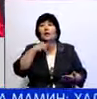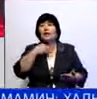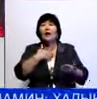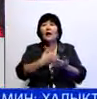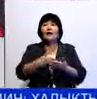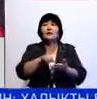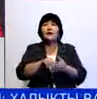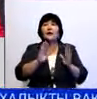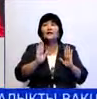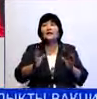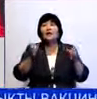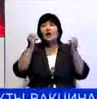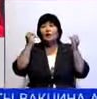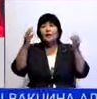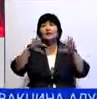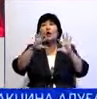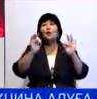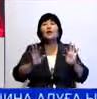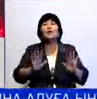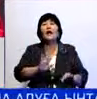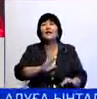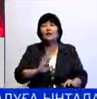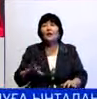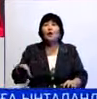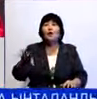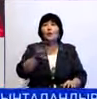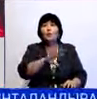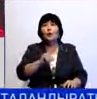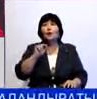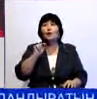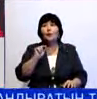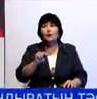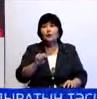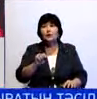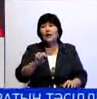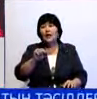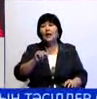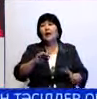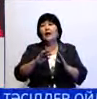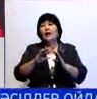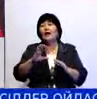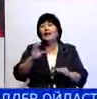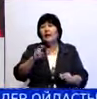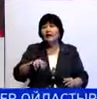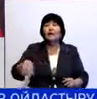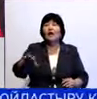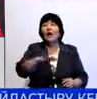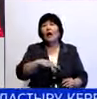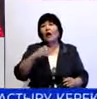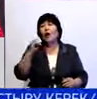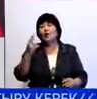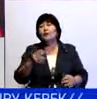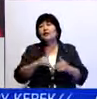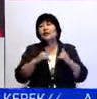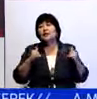атсалысты, тек мәдениет пен өнерде ғана емес, бүкіл осы елдің әлеуметтік экономикалық